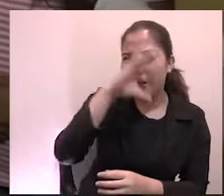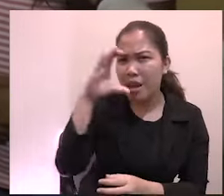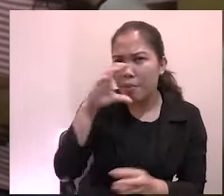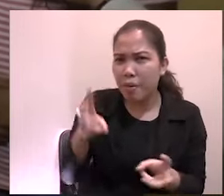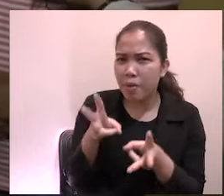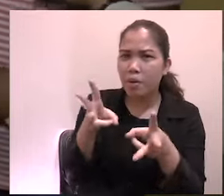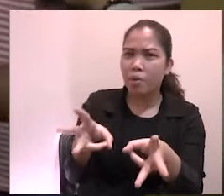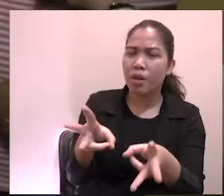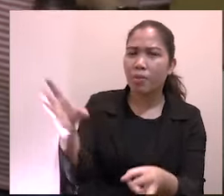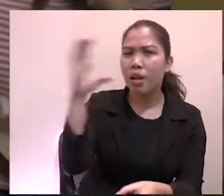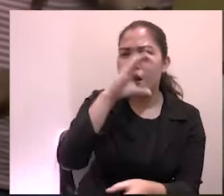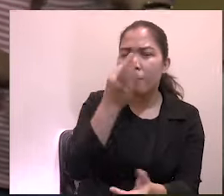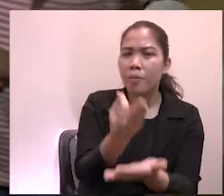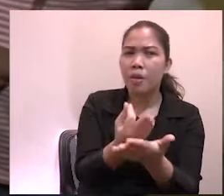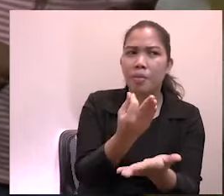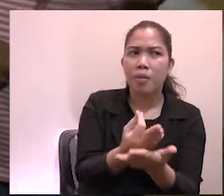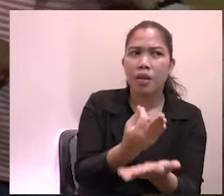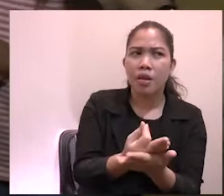Kahit pula kami pera.